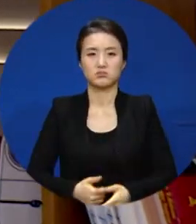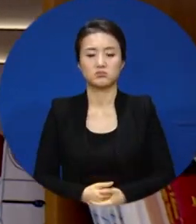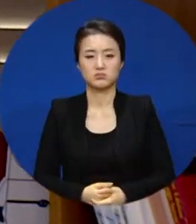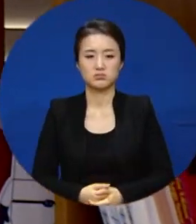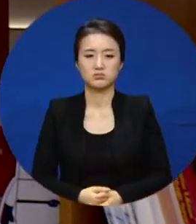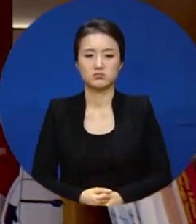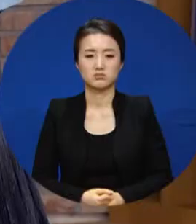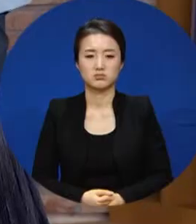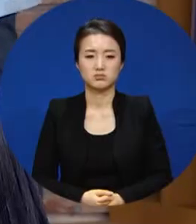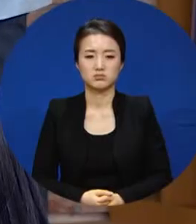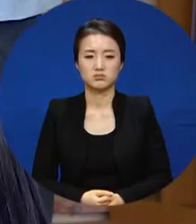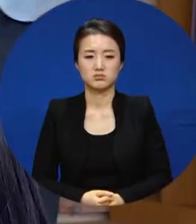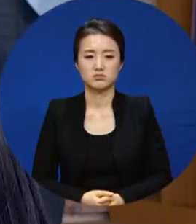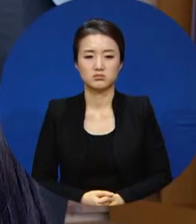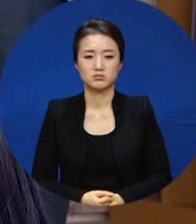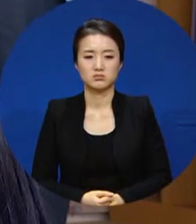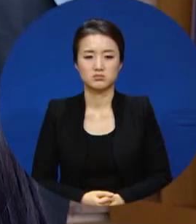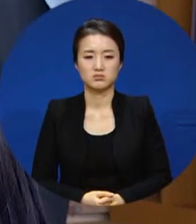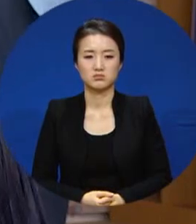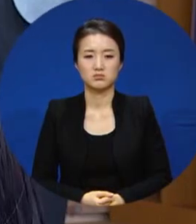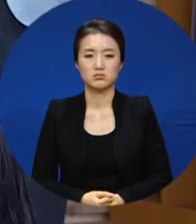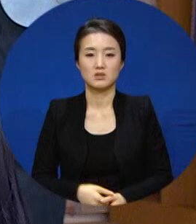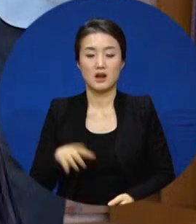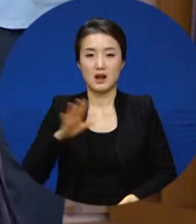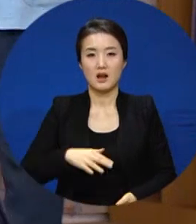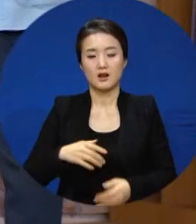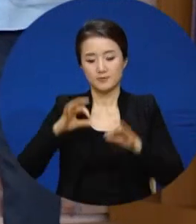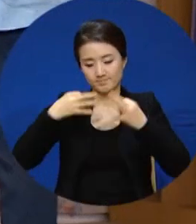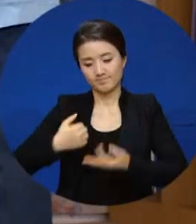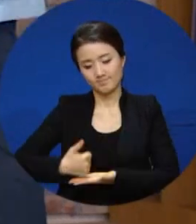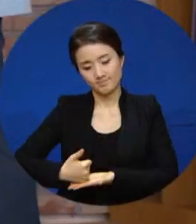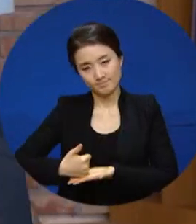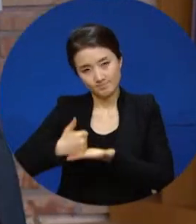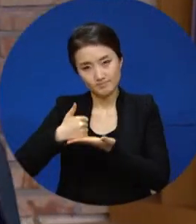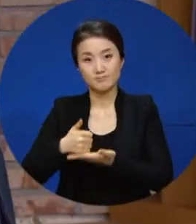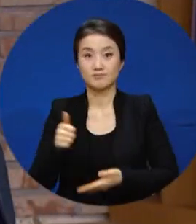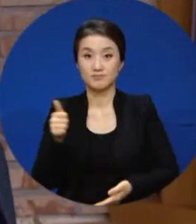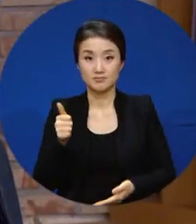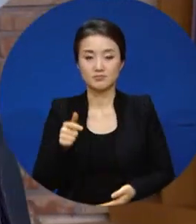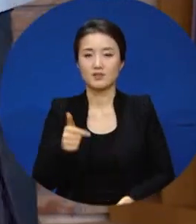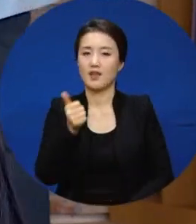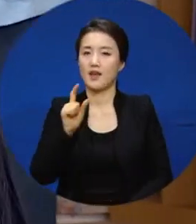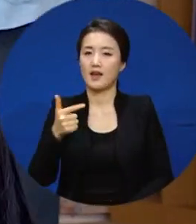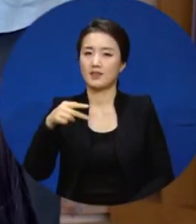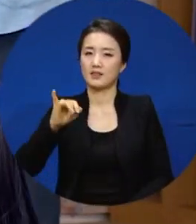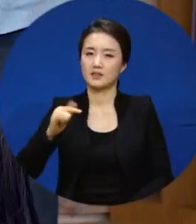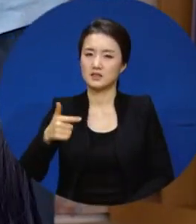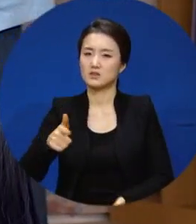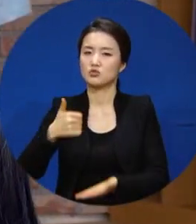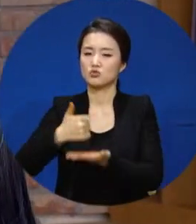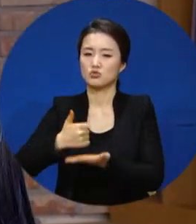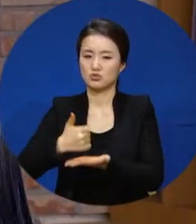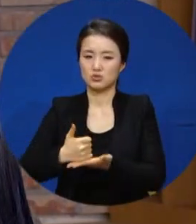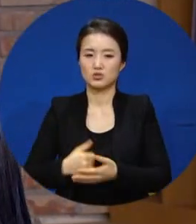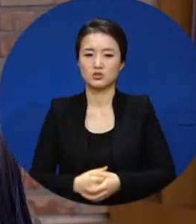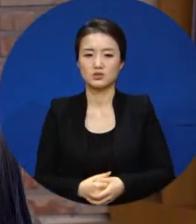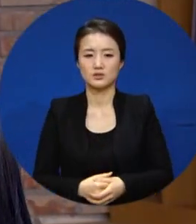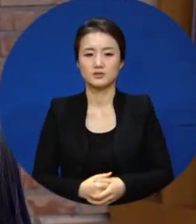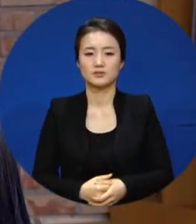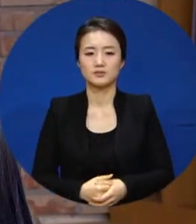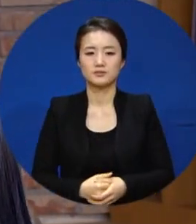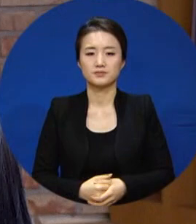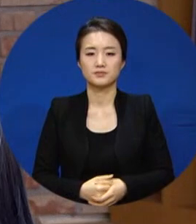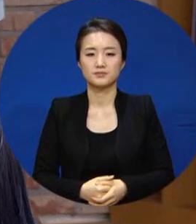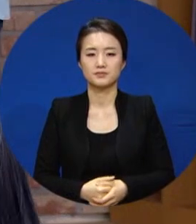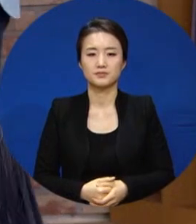자존감의 최강전 이 사람이 조한 신이라는 장군 인데 원래 한 쉬는 거 지었어요 내 덜 얻어 먹을 때 이걸 차고 다닐 때 나에게 한 신의